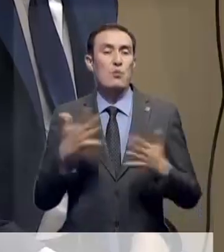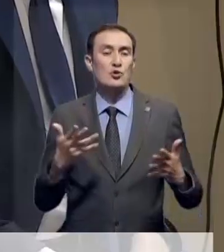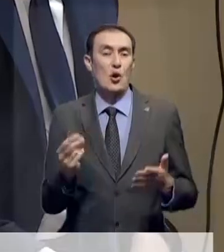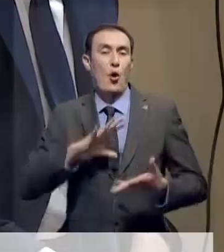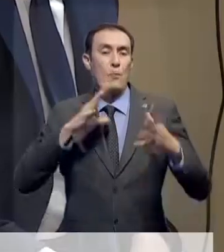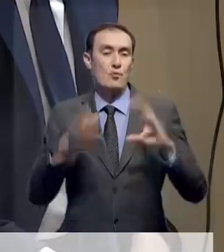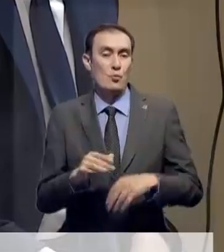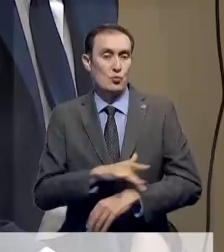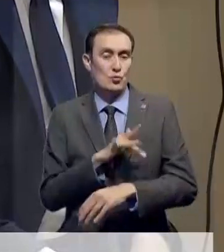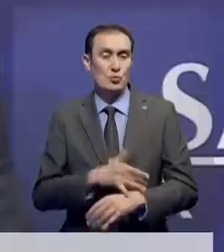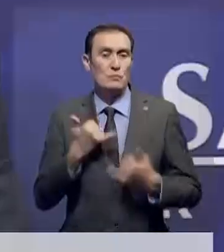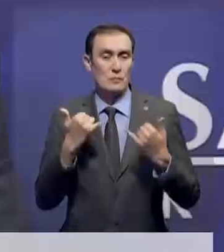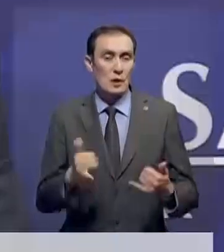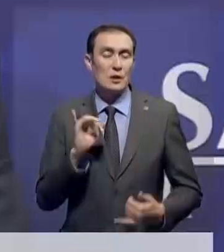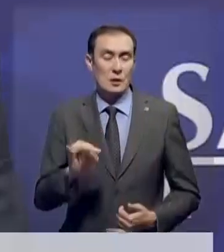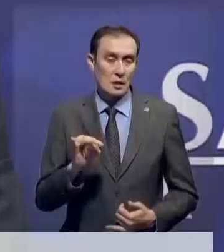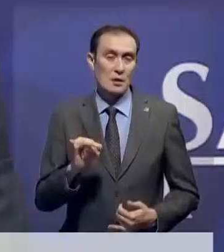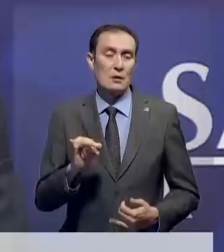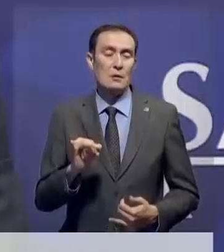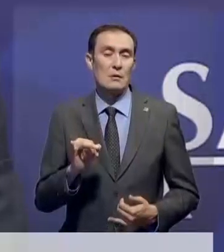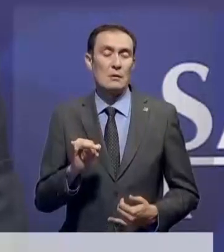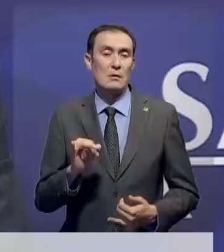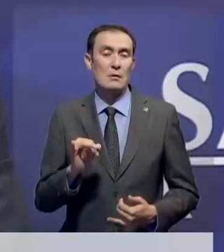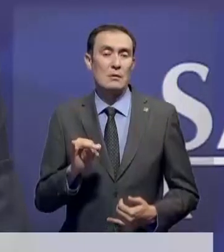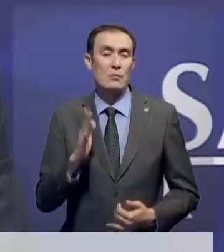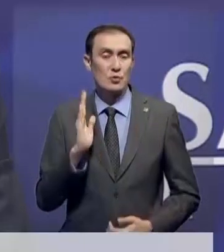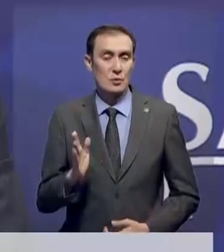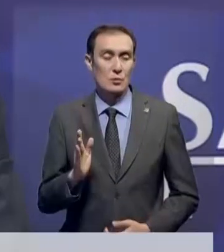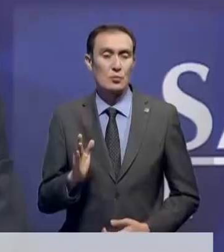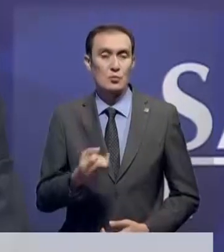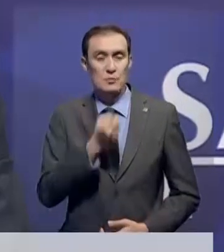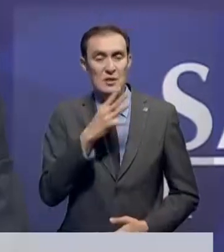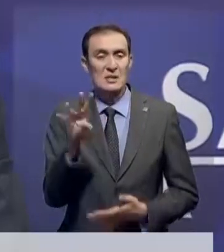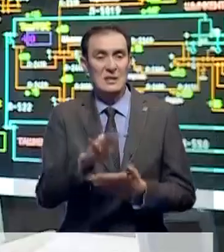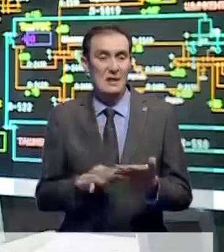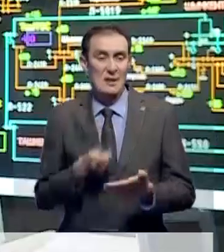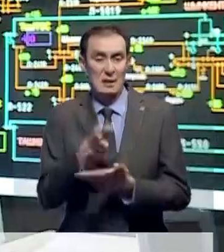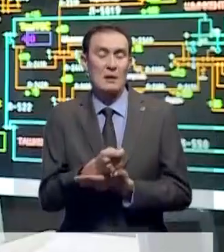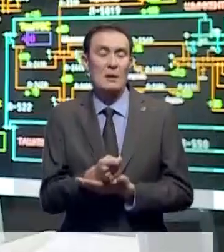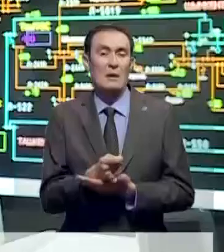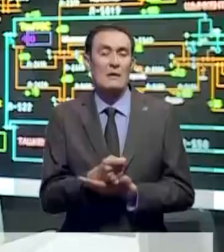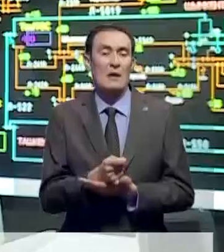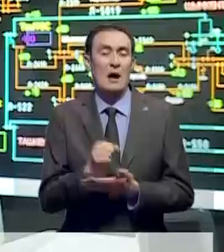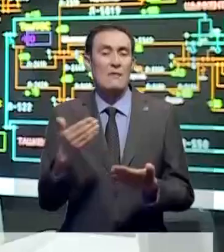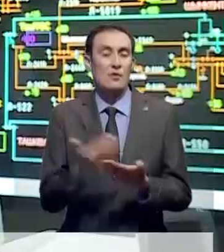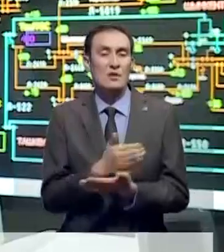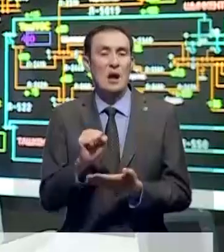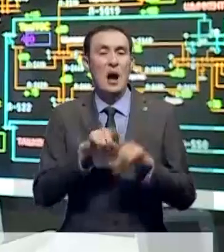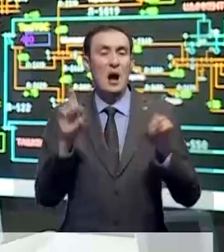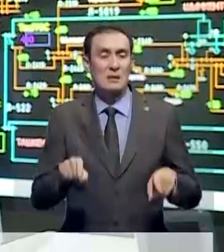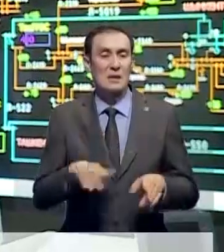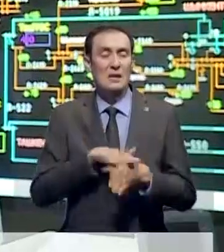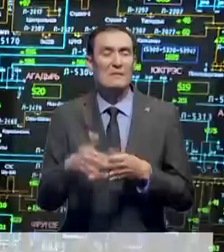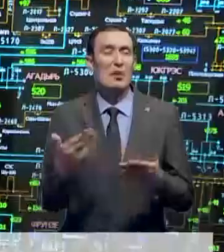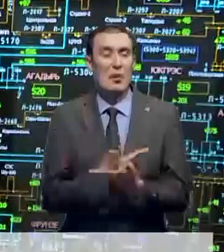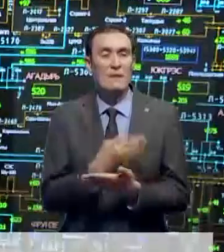объема оказанных услуг и проведение успешной заявочной кампании. Вторичный вывод акций на рынок позволит компании